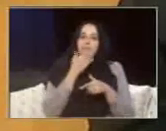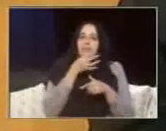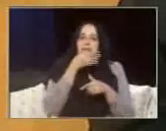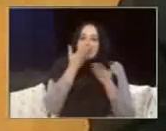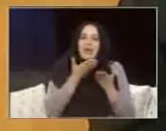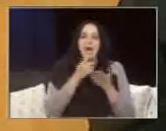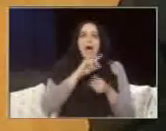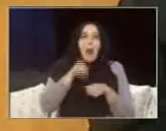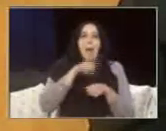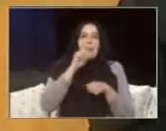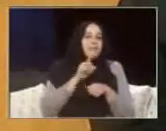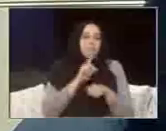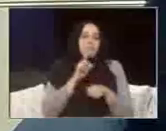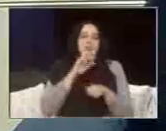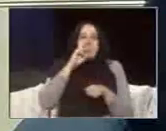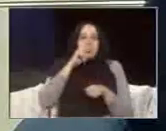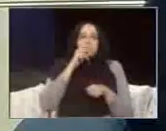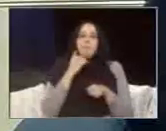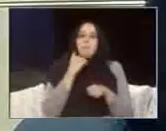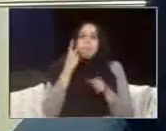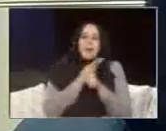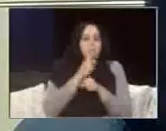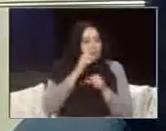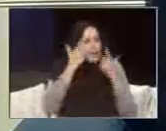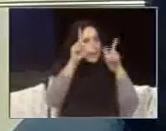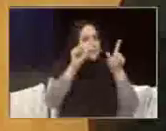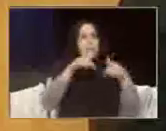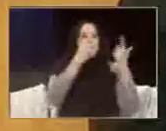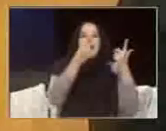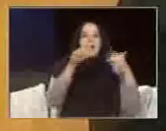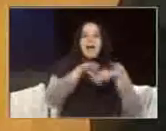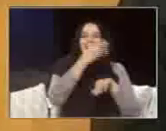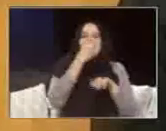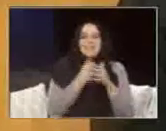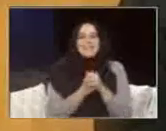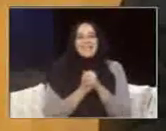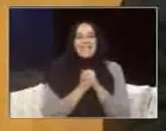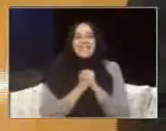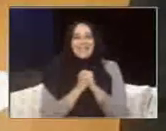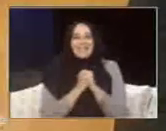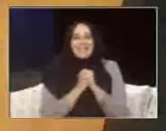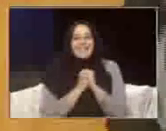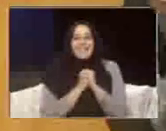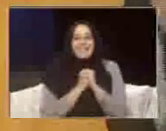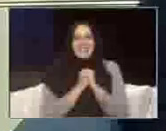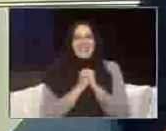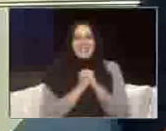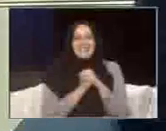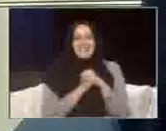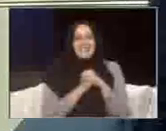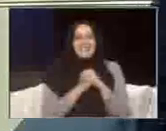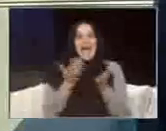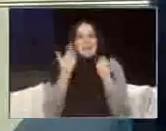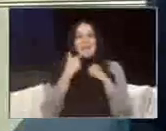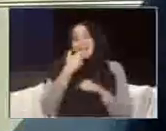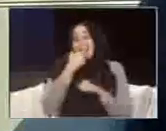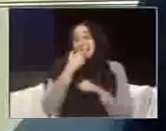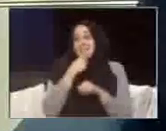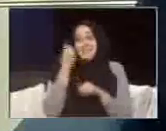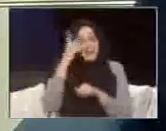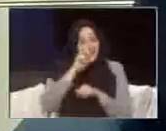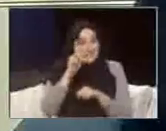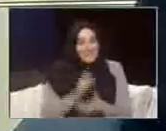عليها. دكتور بارك الله فيك، الله وقولها تروح العرس تعرس ان شاء الله. تعرس ان شاء الله وهي متجيبه الحلوى فقط.